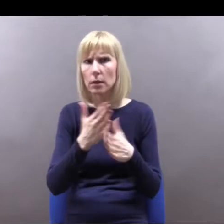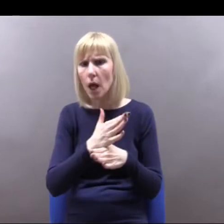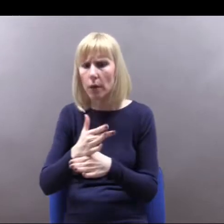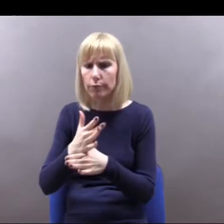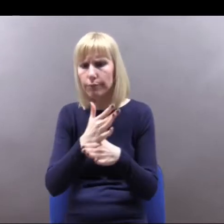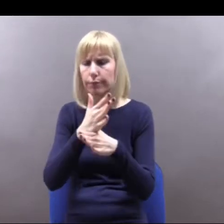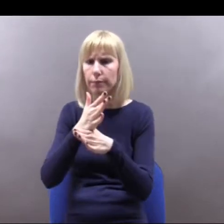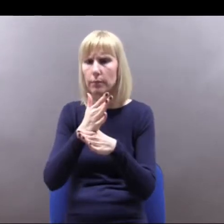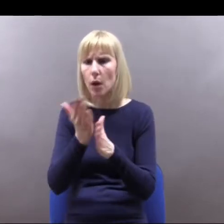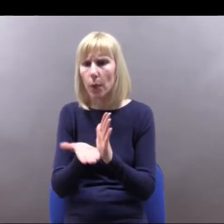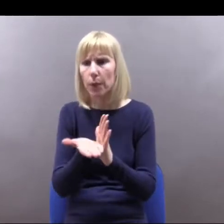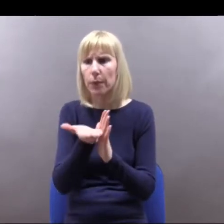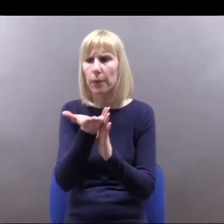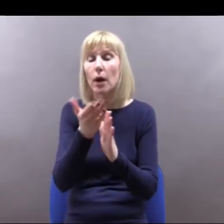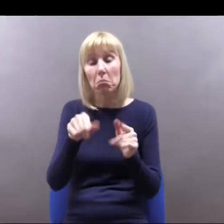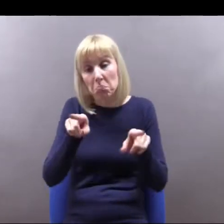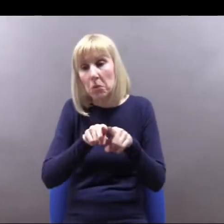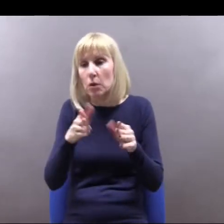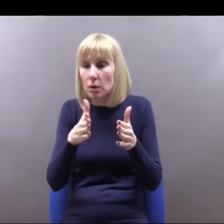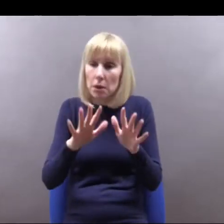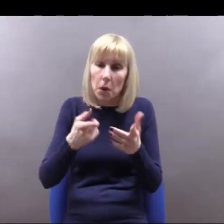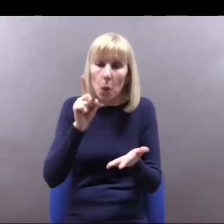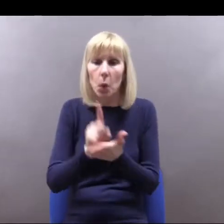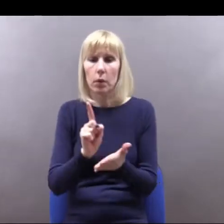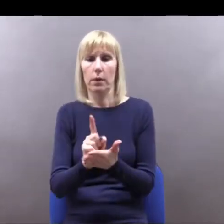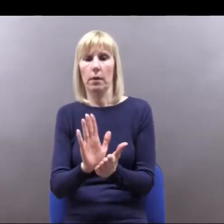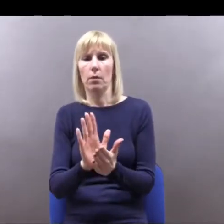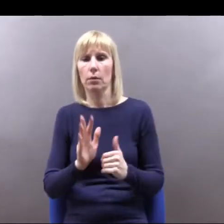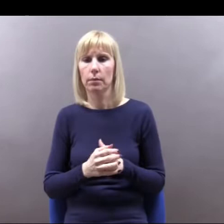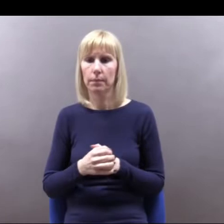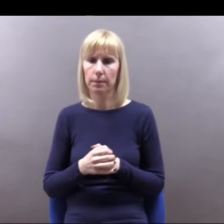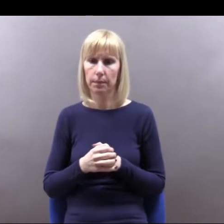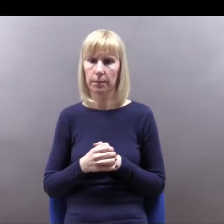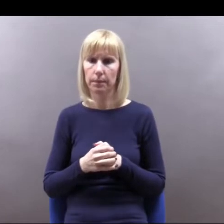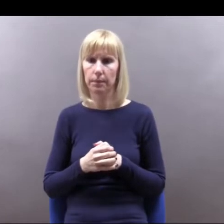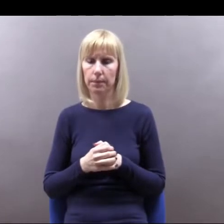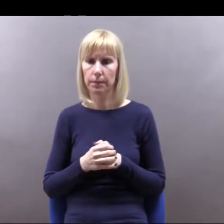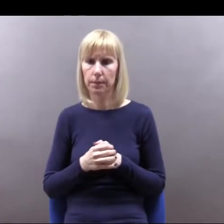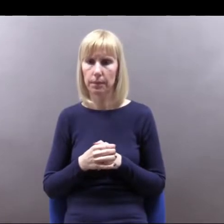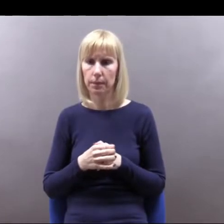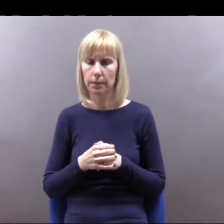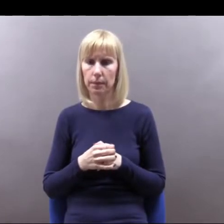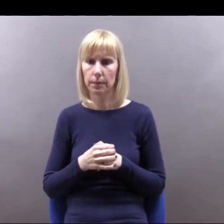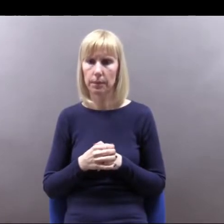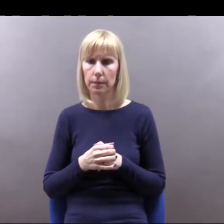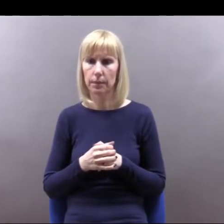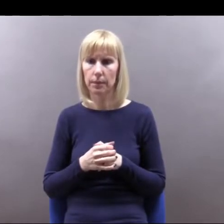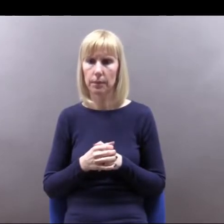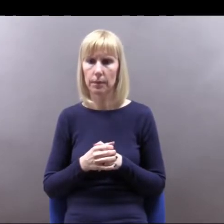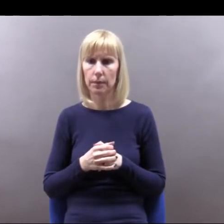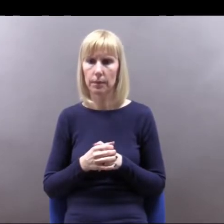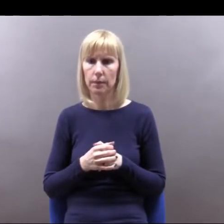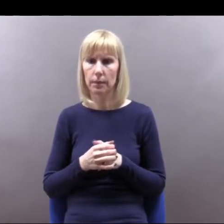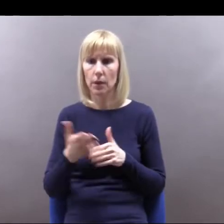się wjechać na ostatnie piętro, bo nie ma windy. No, okazało się, że jest winda, tylko pani w informacji o niej nie wiedziała, więc oprócz